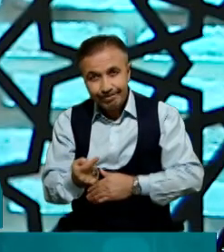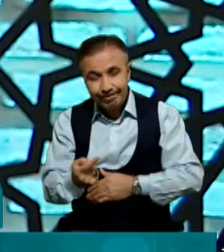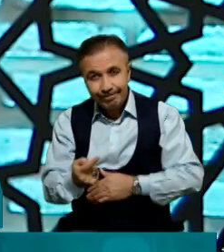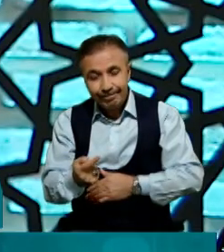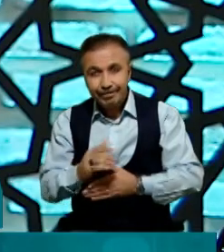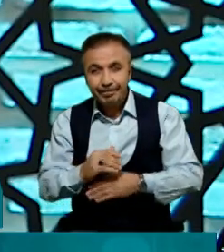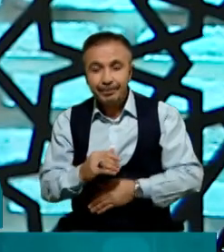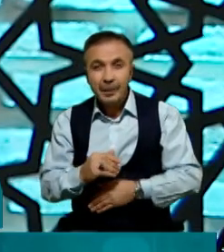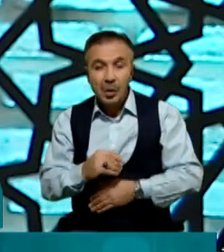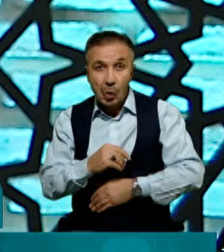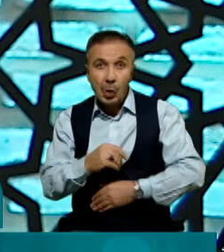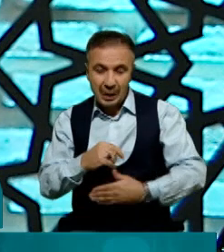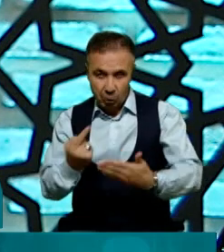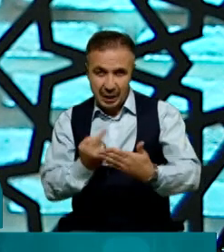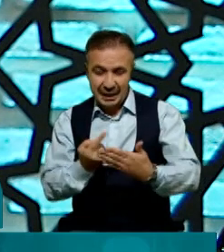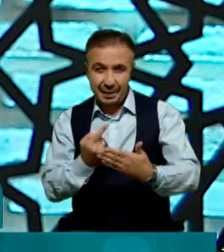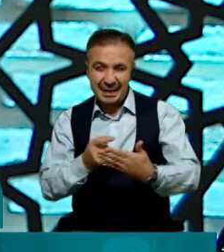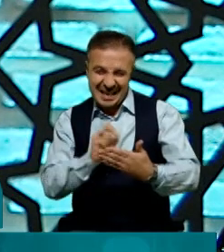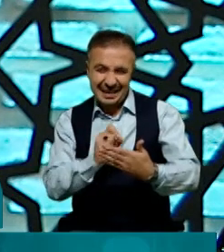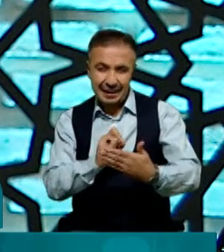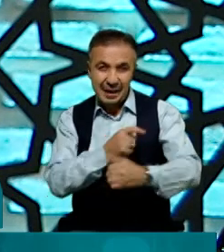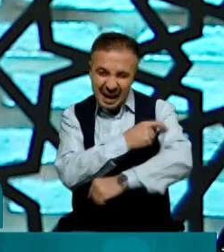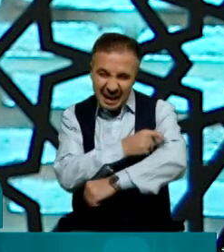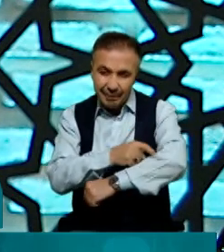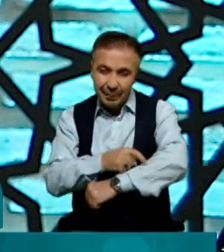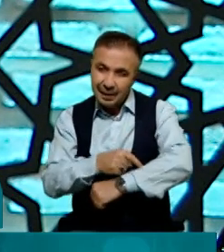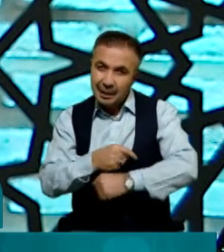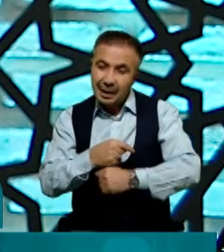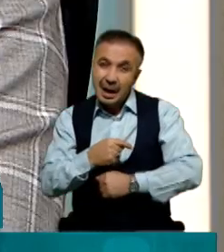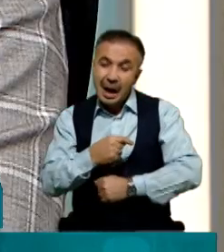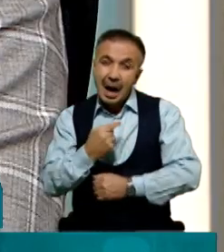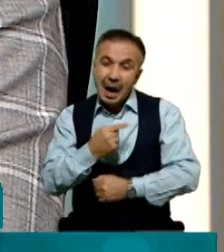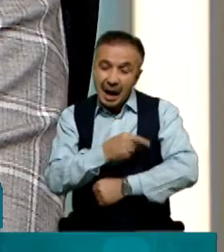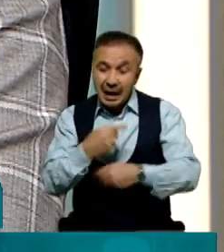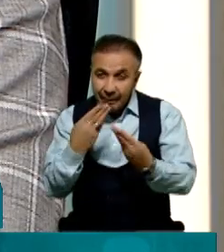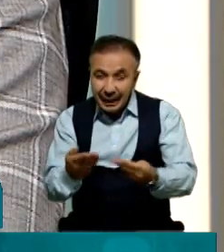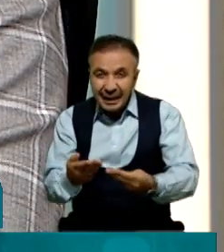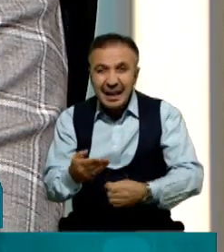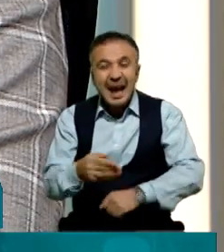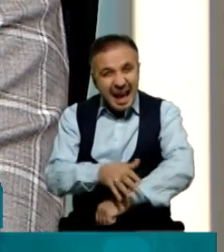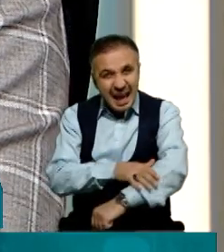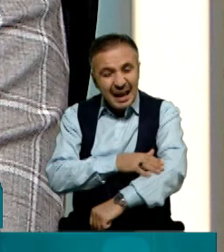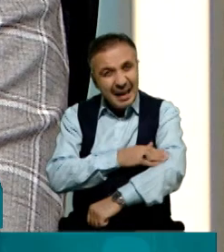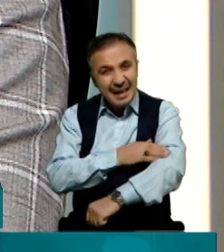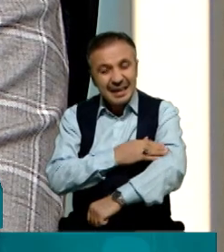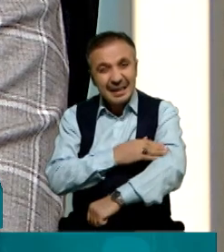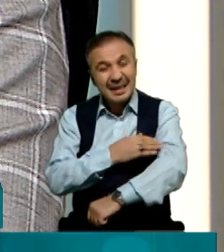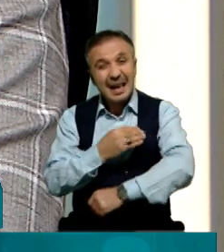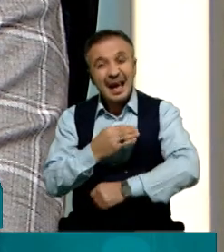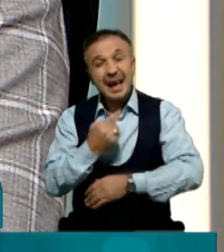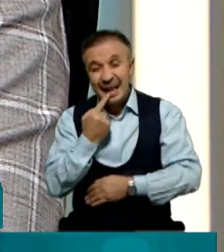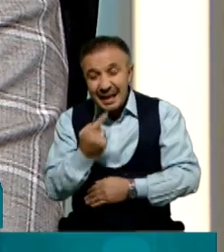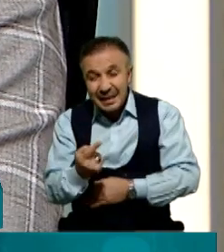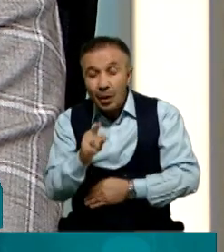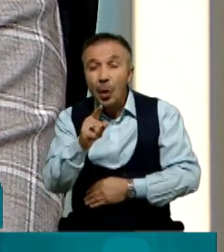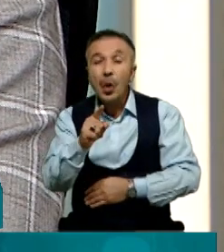orada geçen haramları haram kabul eder Helal leride Helal kabul ederse Allah o kişiyi